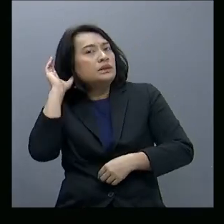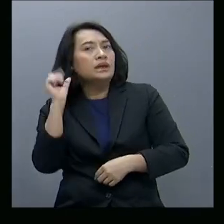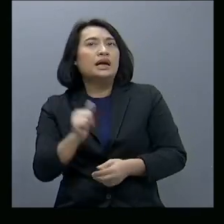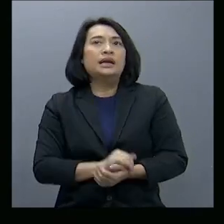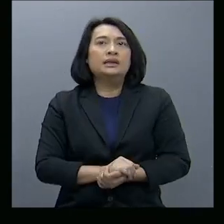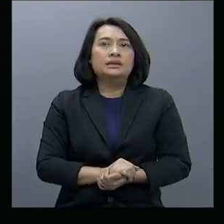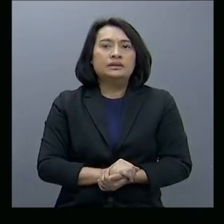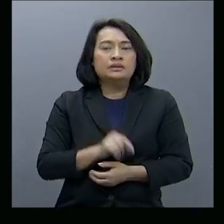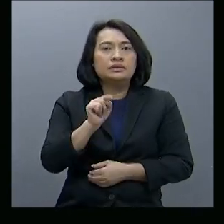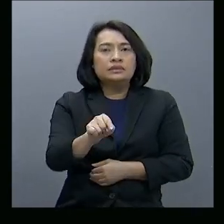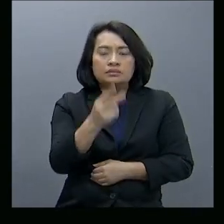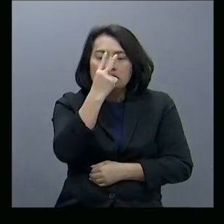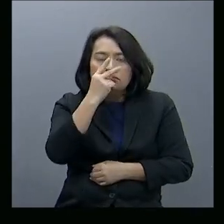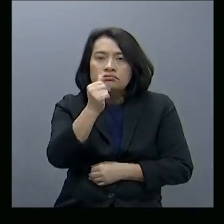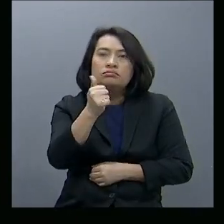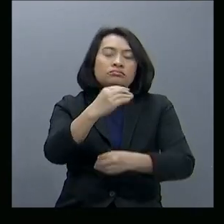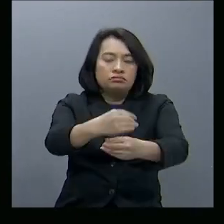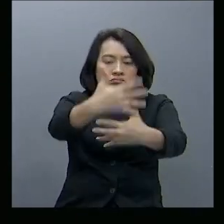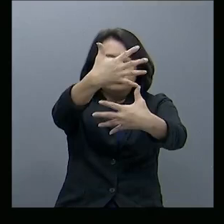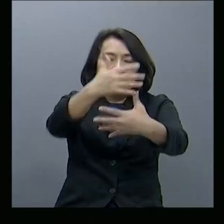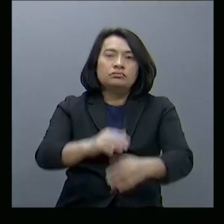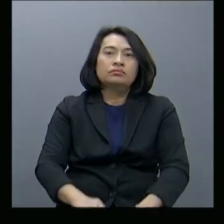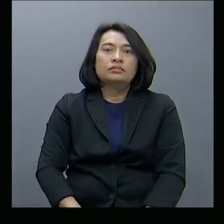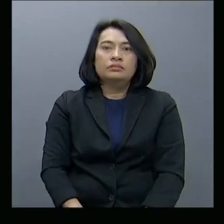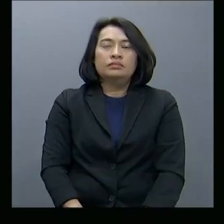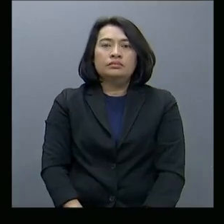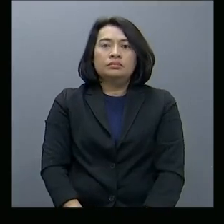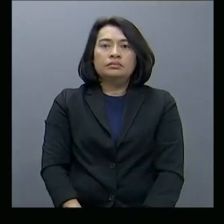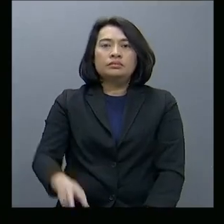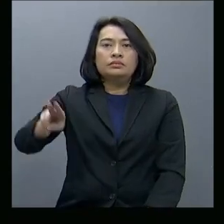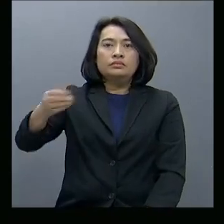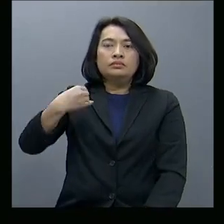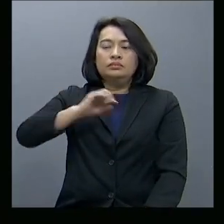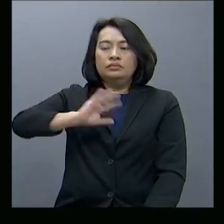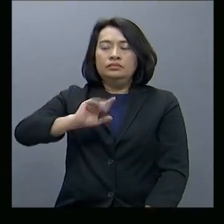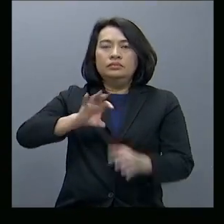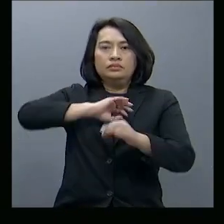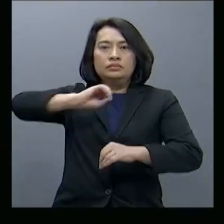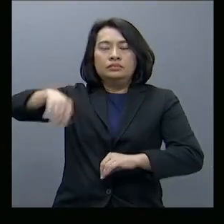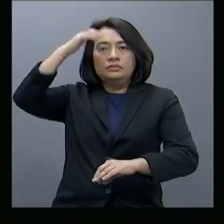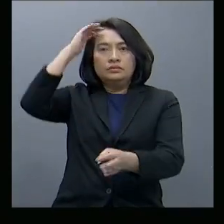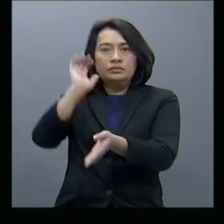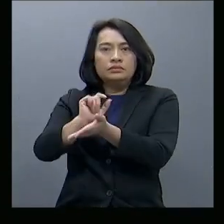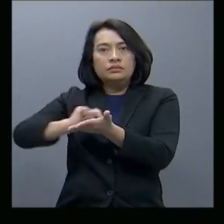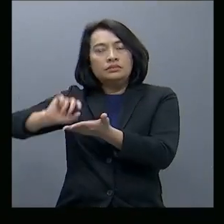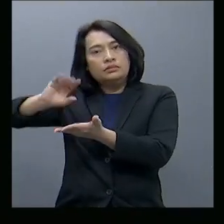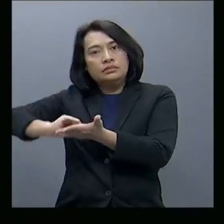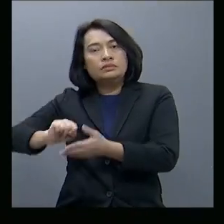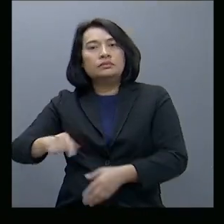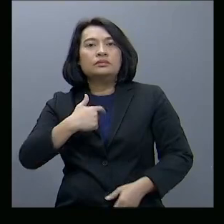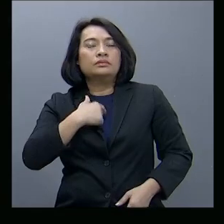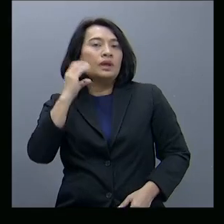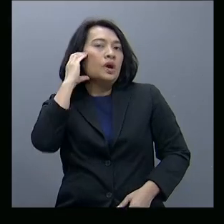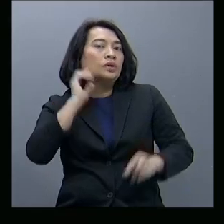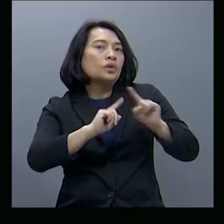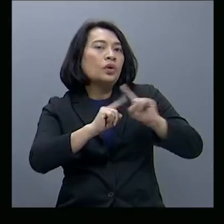ได้อะไรเงี้ยเขาก็เลยบอกว่าไม่ใช่แล้วต้องไปแจ้งความแล้วอีกอย่างนึงคือพี่โทรไปคุยกับคน